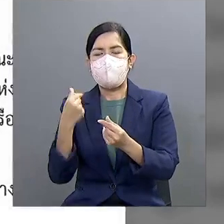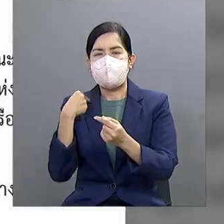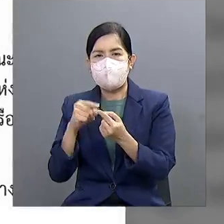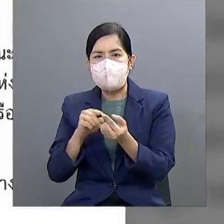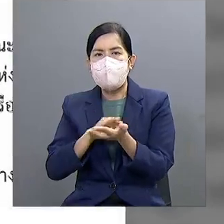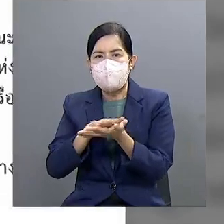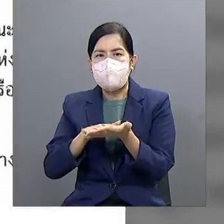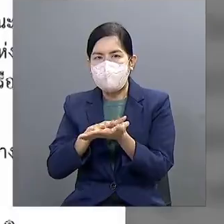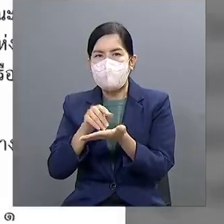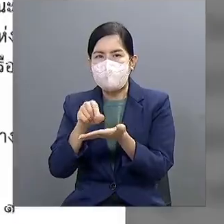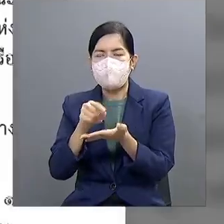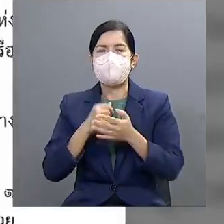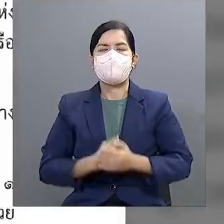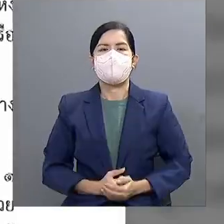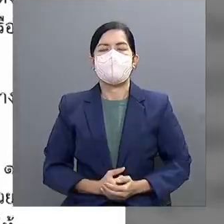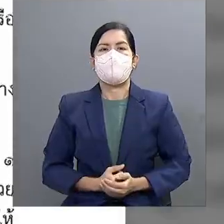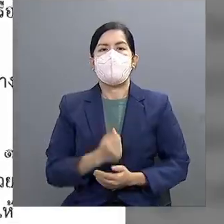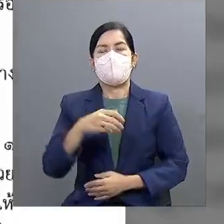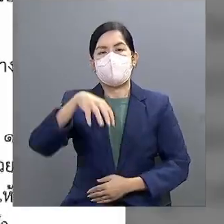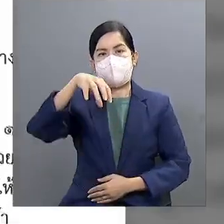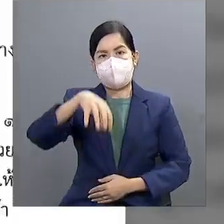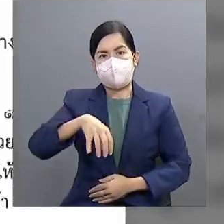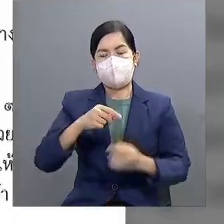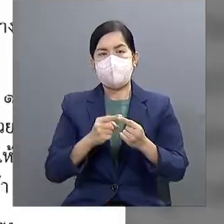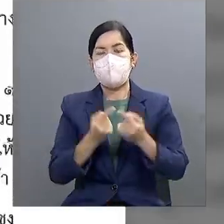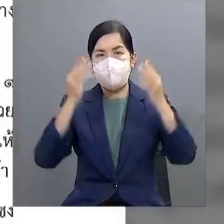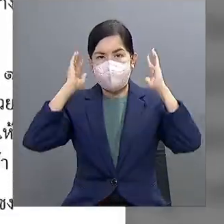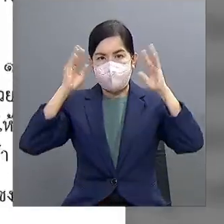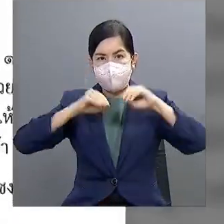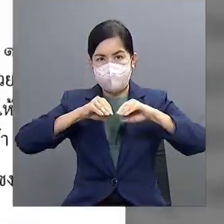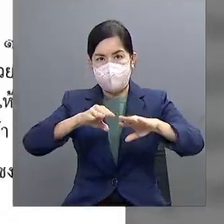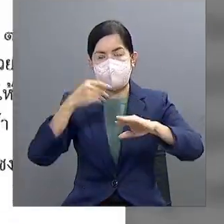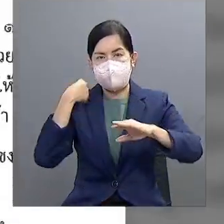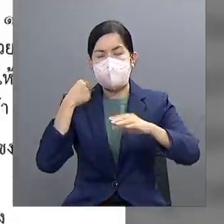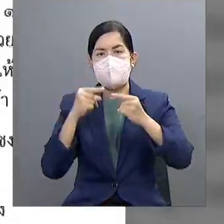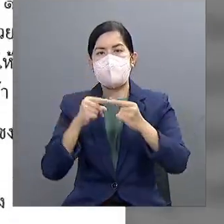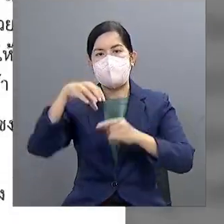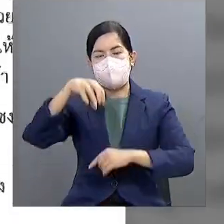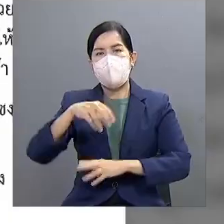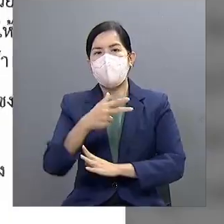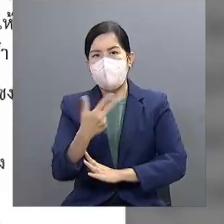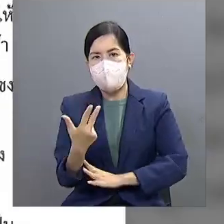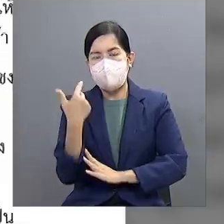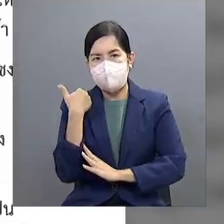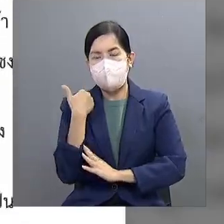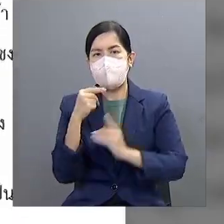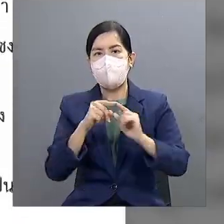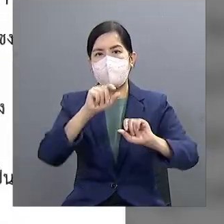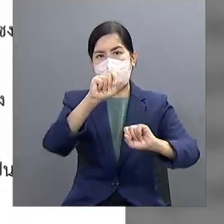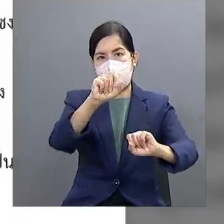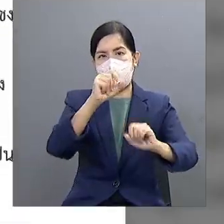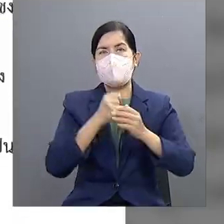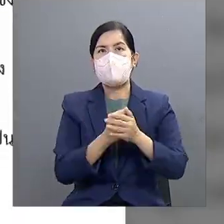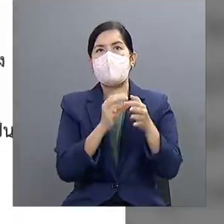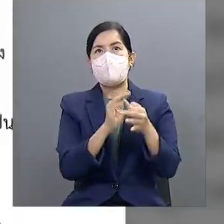องค์การกระจายเสียงและแพร่ภาพสาธารณะแห่งประเทศไทยหรือไทย PBS เป็นอีกองค์กรที่มีประกาศแนวปฏิบัติออกมาเกี่ยวกับกัญชานะ